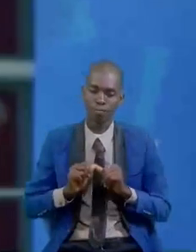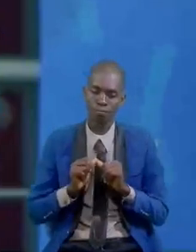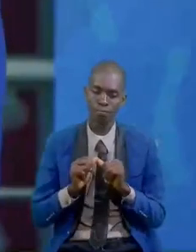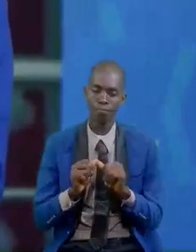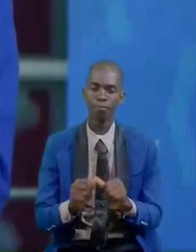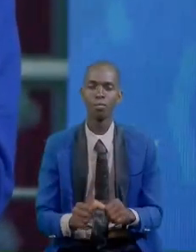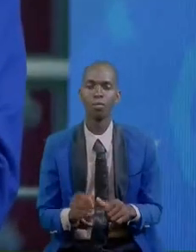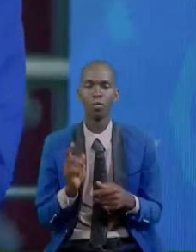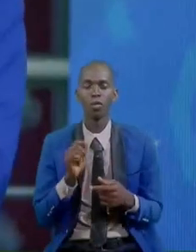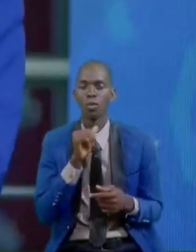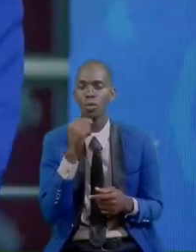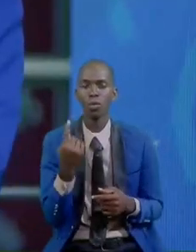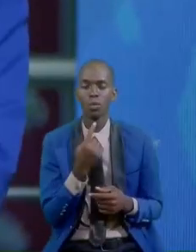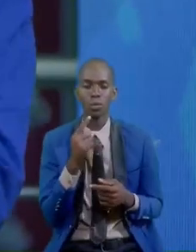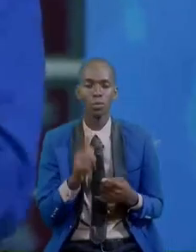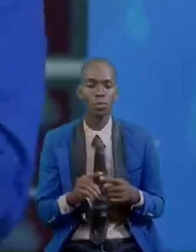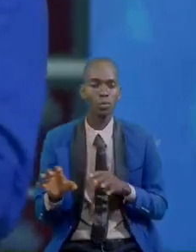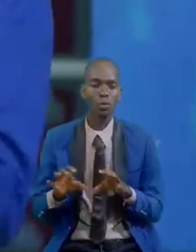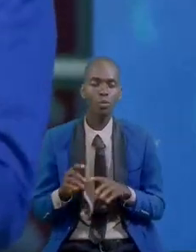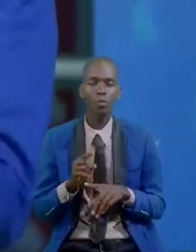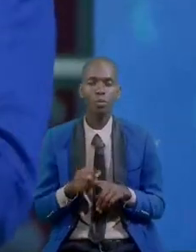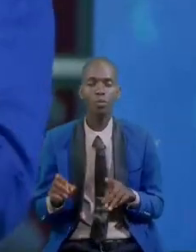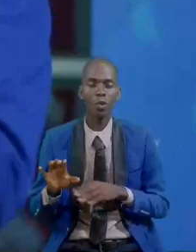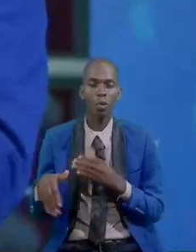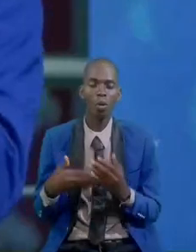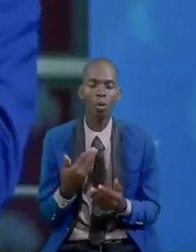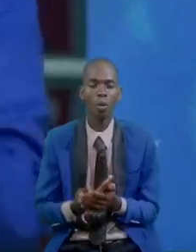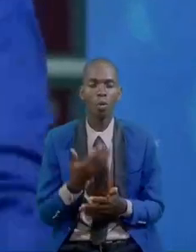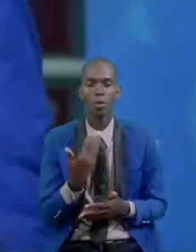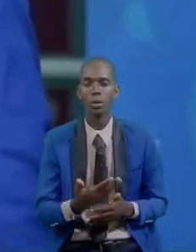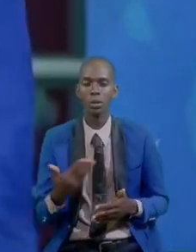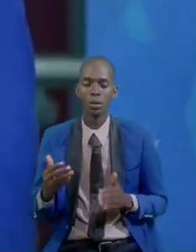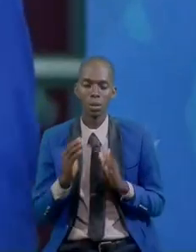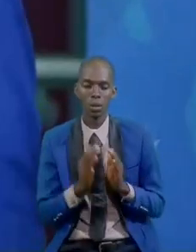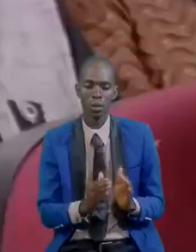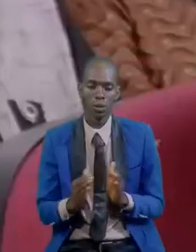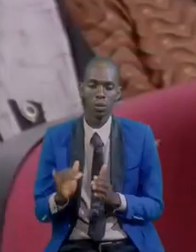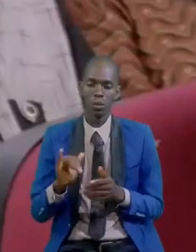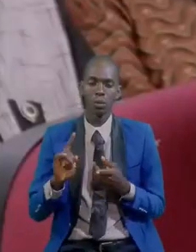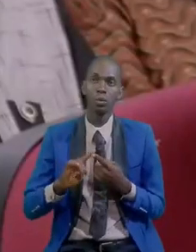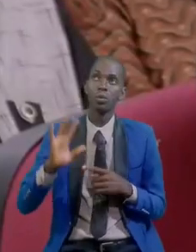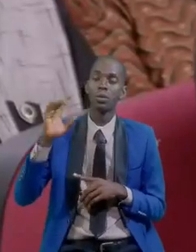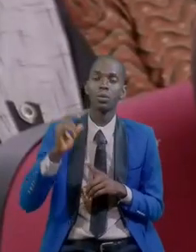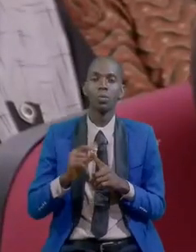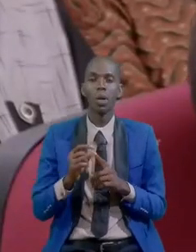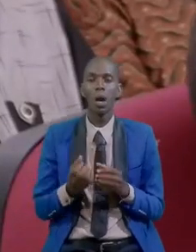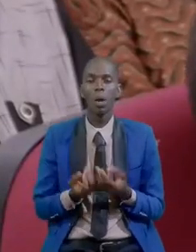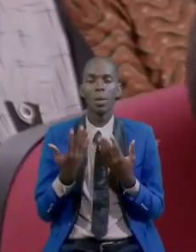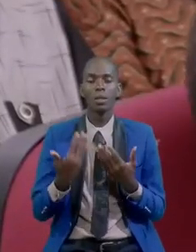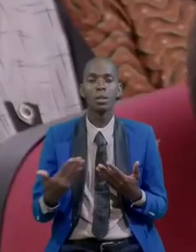commencer et faire une chose selon sa parole, mais de faire toutes choses. Combien de